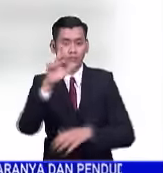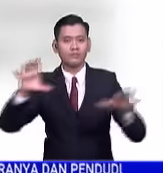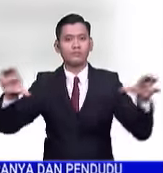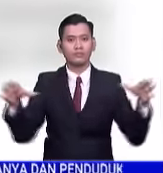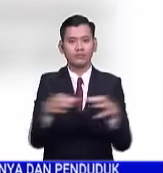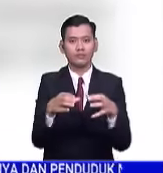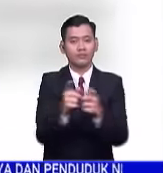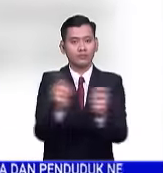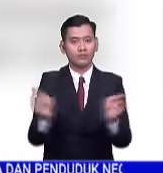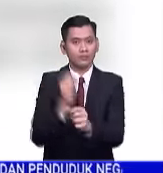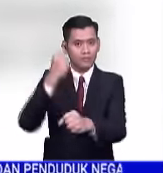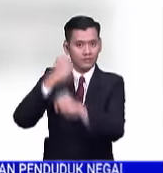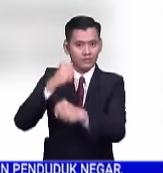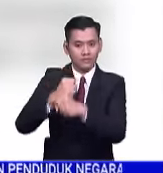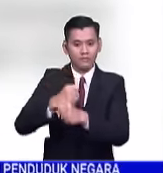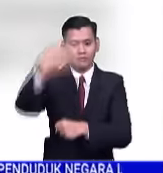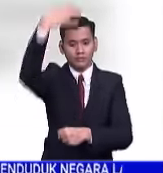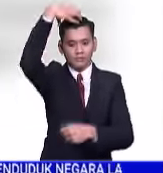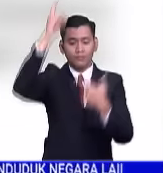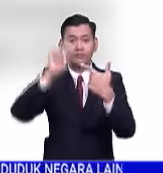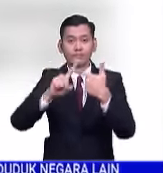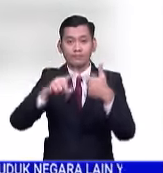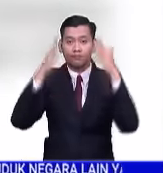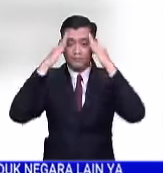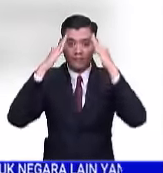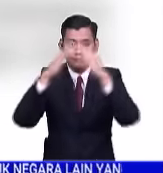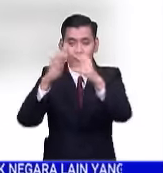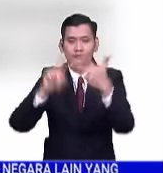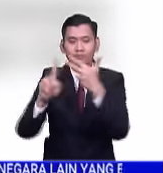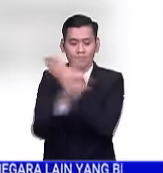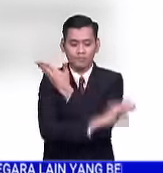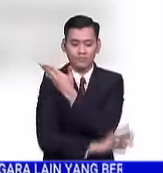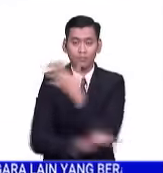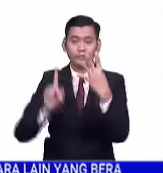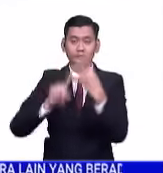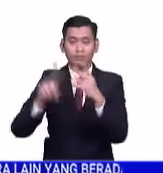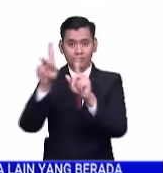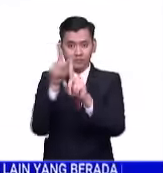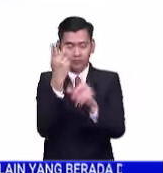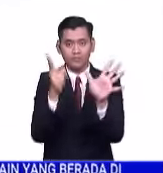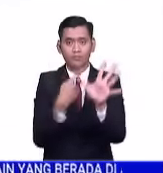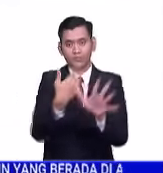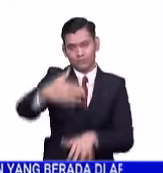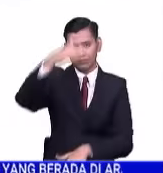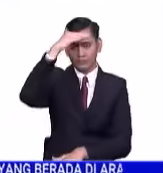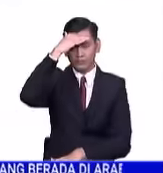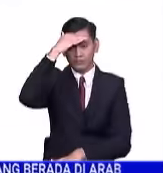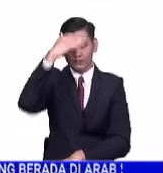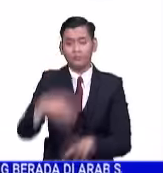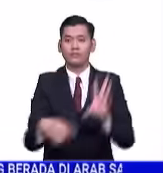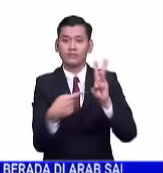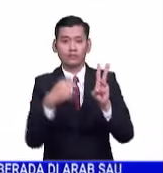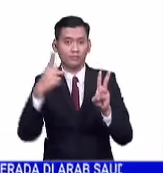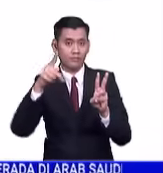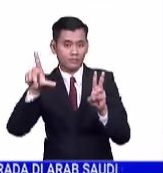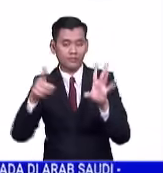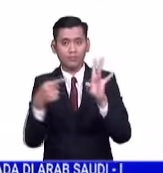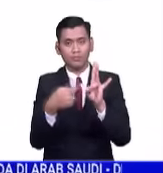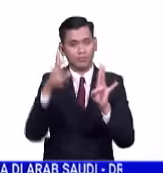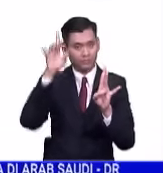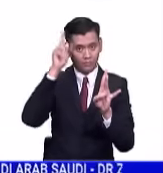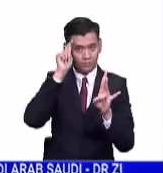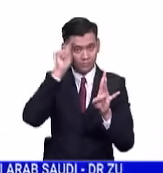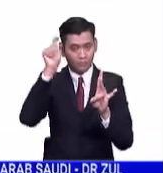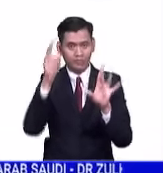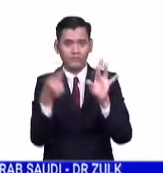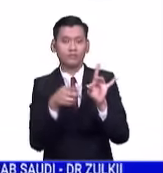tempat kerja melibatkan Selangor, Pahang, Negeri Sembilan, Pulau Pinang, Johor, Kuala Lumpur, Terengganu dan Kedah.